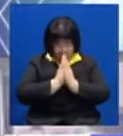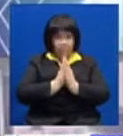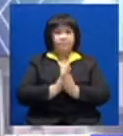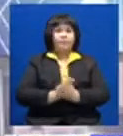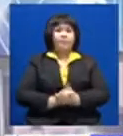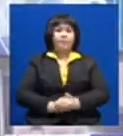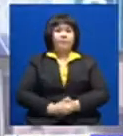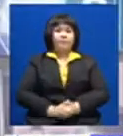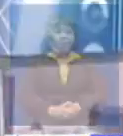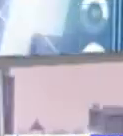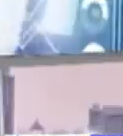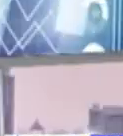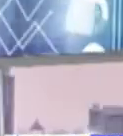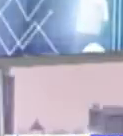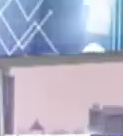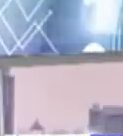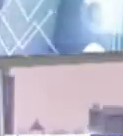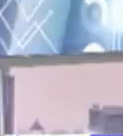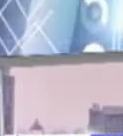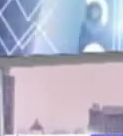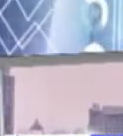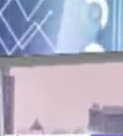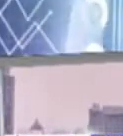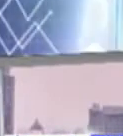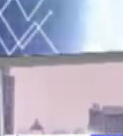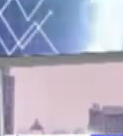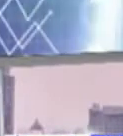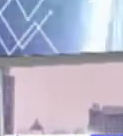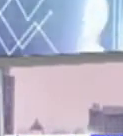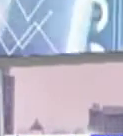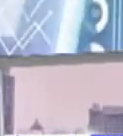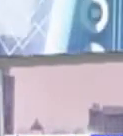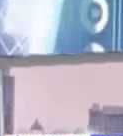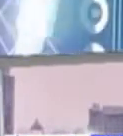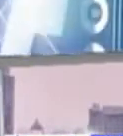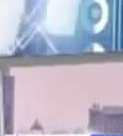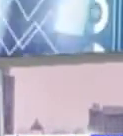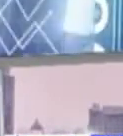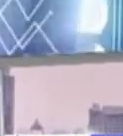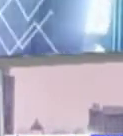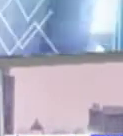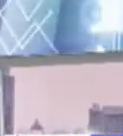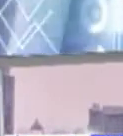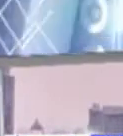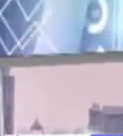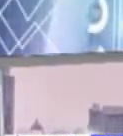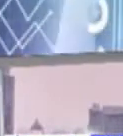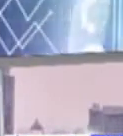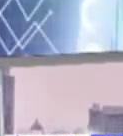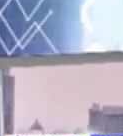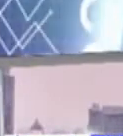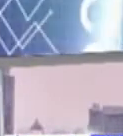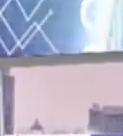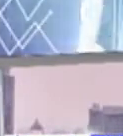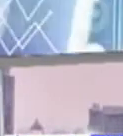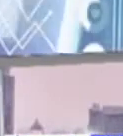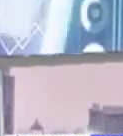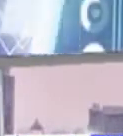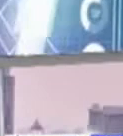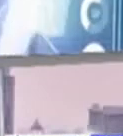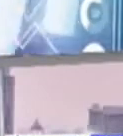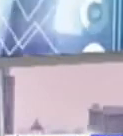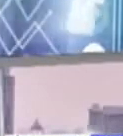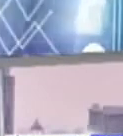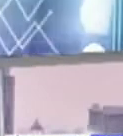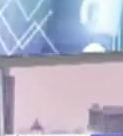ส่วนทิศทางการลงทุนวันนี้นะคะตลาดหุ้นไทยยังฟื้นตัวขึ้นต่อเนื่องค่ะสวนผึ้งสหรัฐปิดตลาดเมื่อวันศุกร์ที่ผ่านมาปรับตัวขึ้น